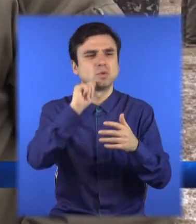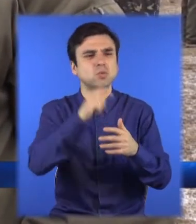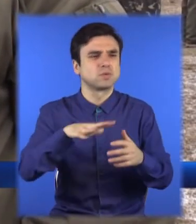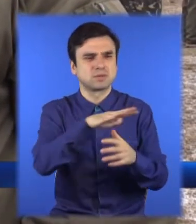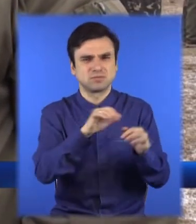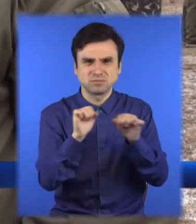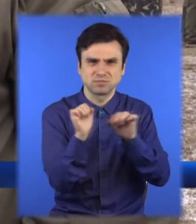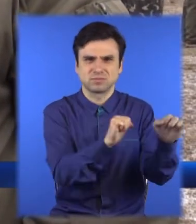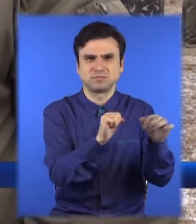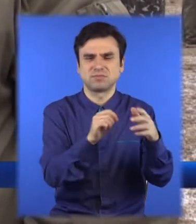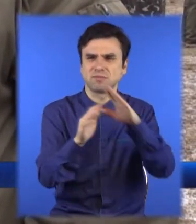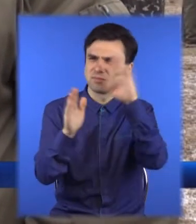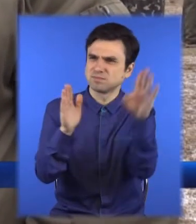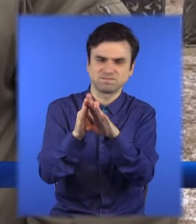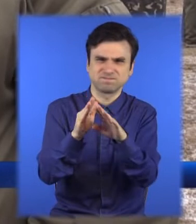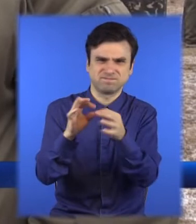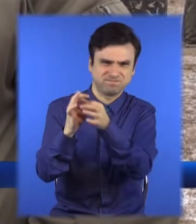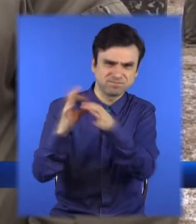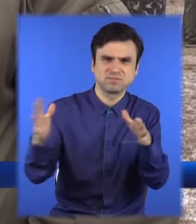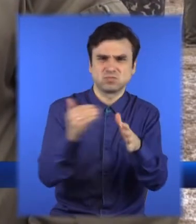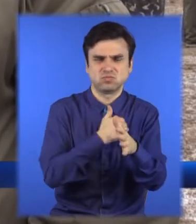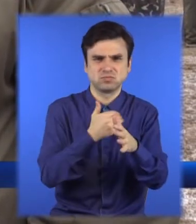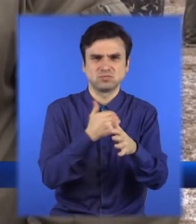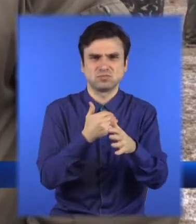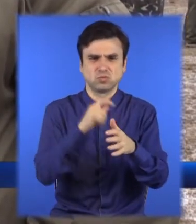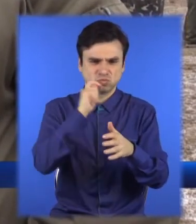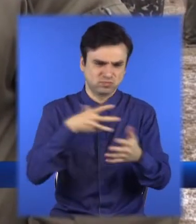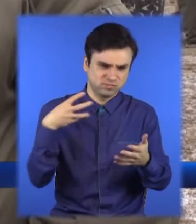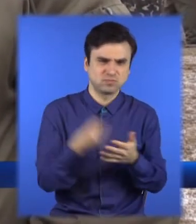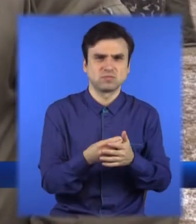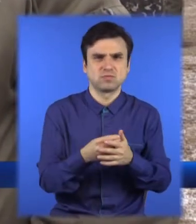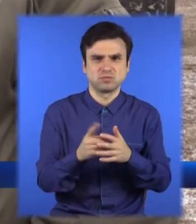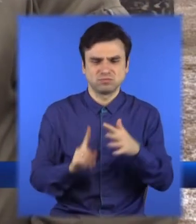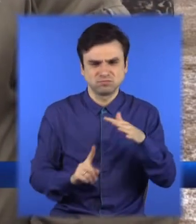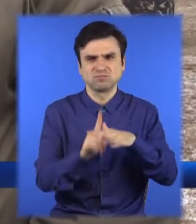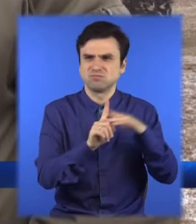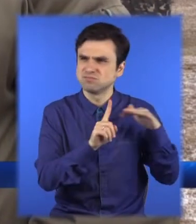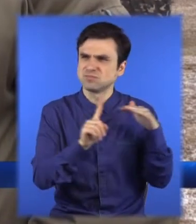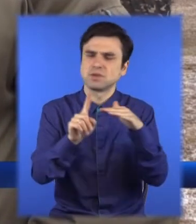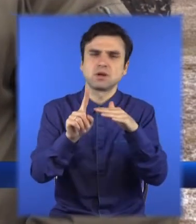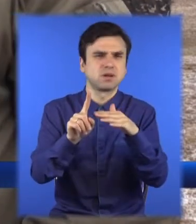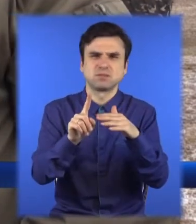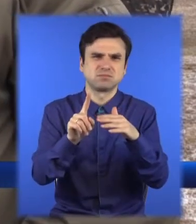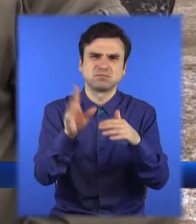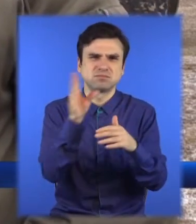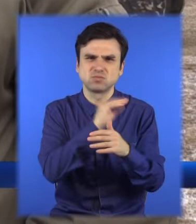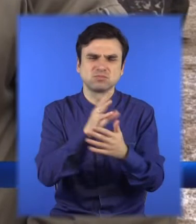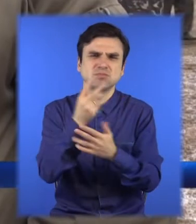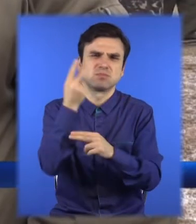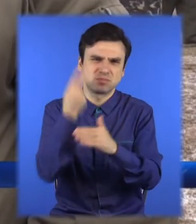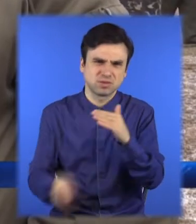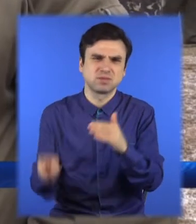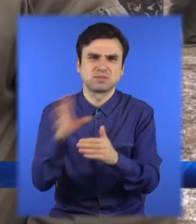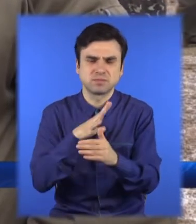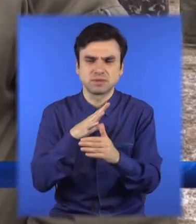своїх близьких. На жаль, йому тоді це не вдалося. І ми повинні його не лише пам'ятати, ми повинні враховувати ту